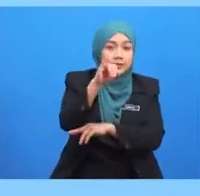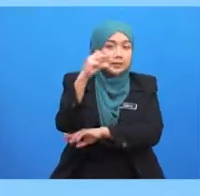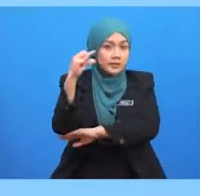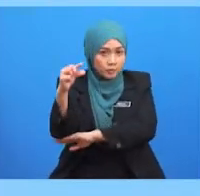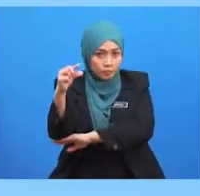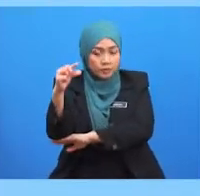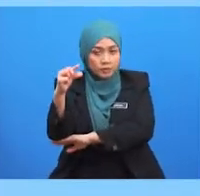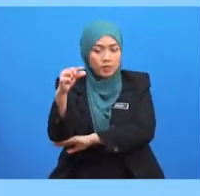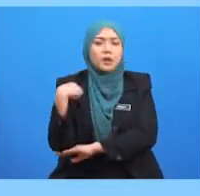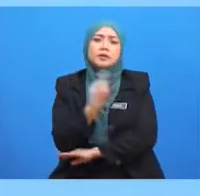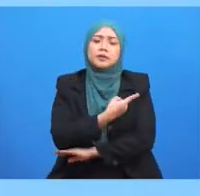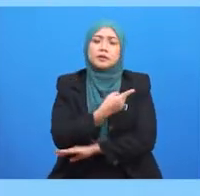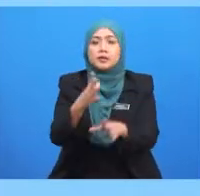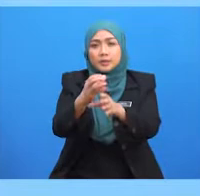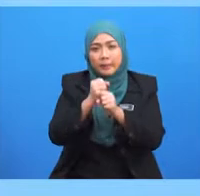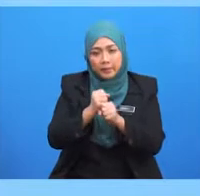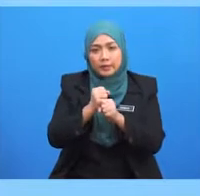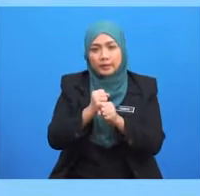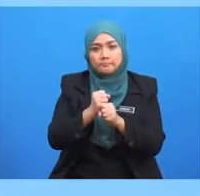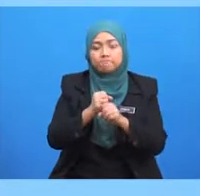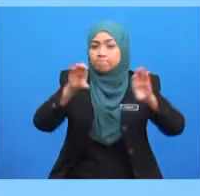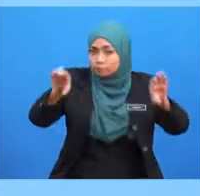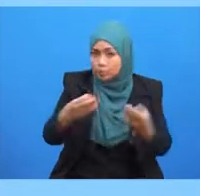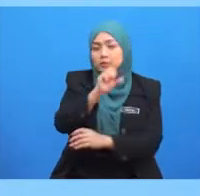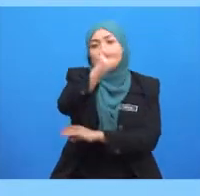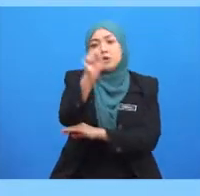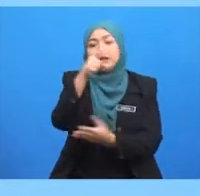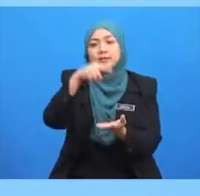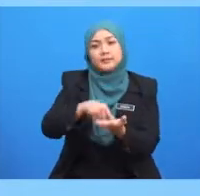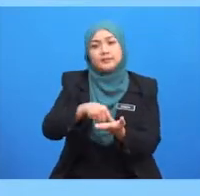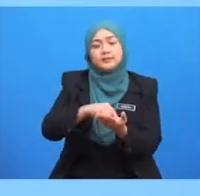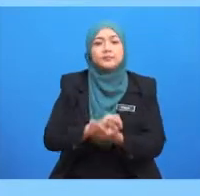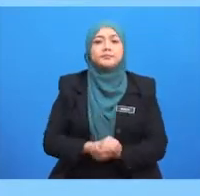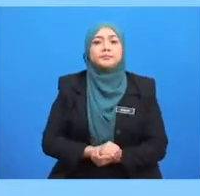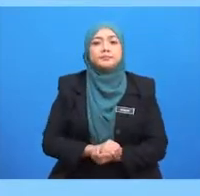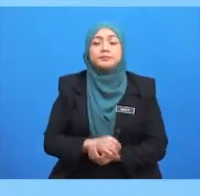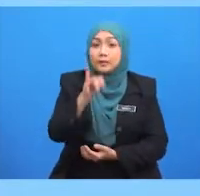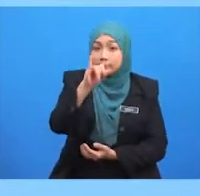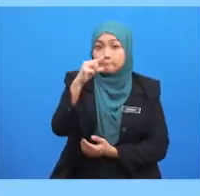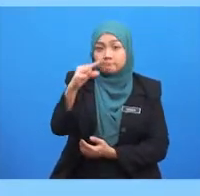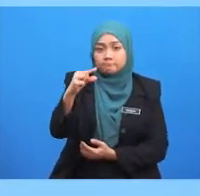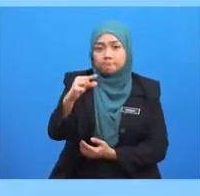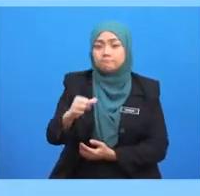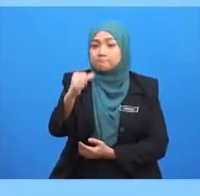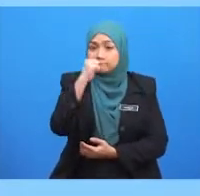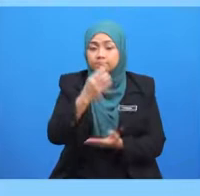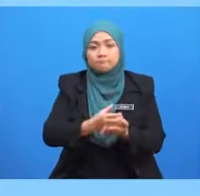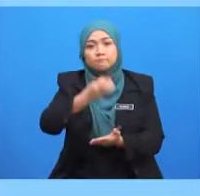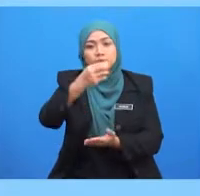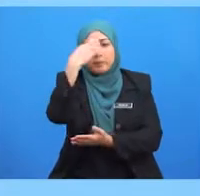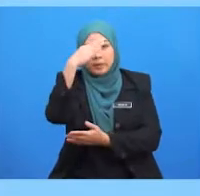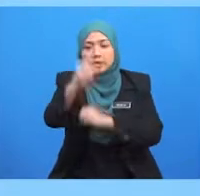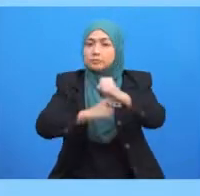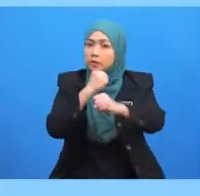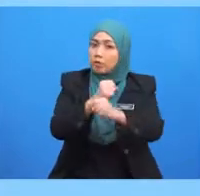gubahan kita dapat menyelesaikan soalan ini indeks gubahan minuman botol